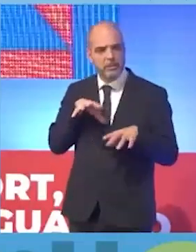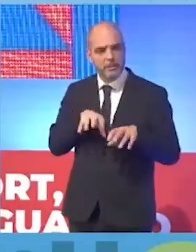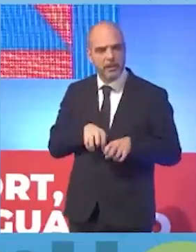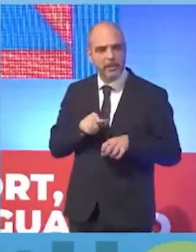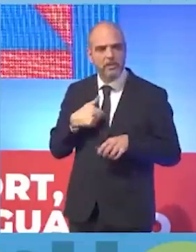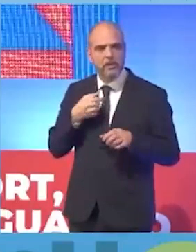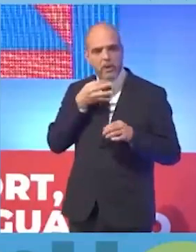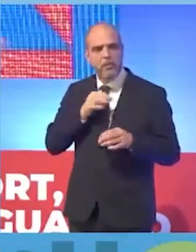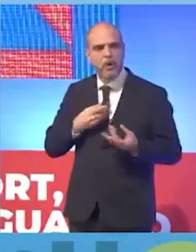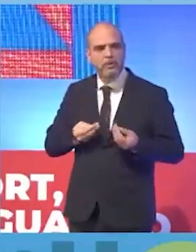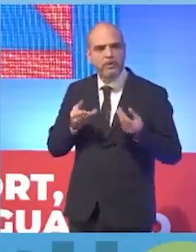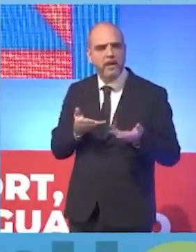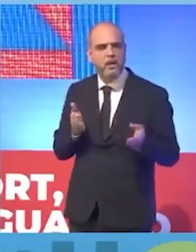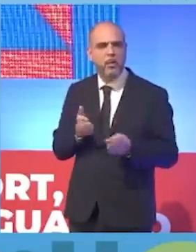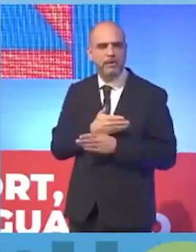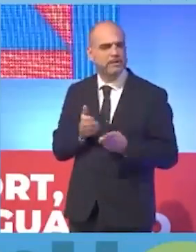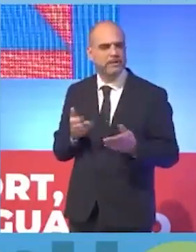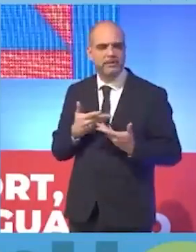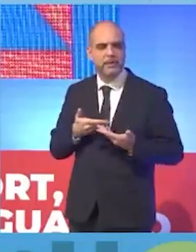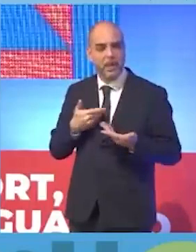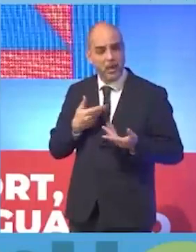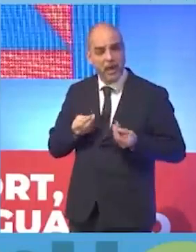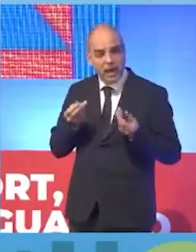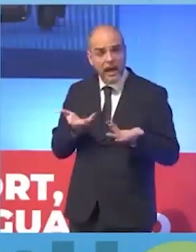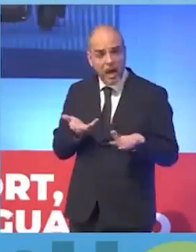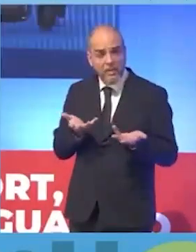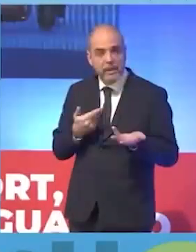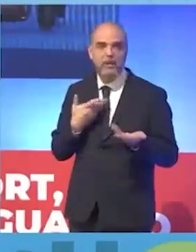può dare. Io quello che posso dare è intanto questo.